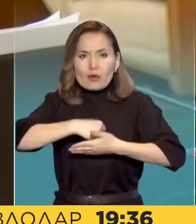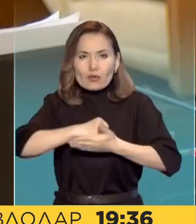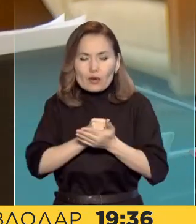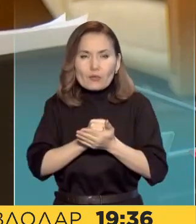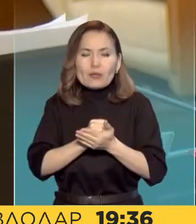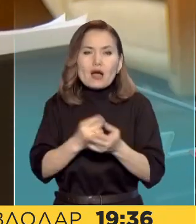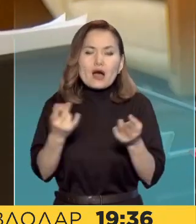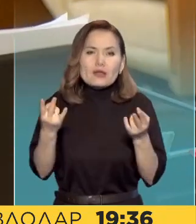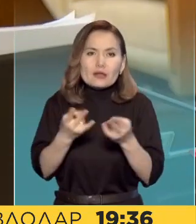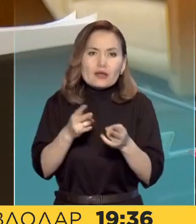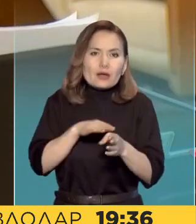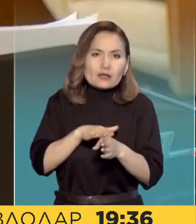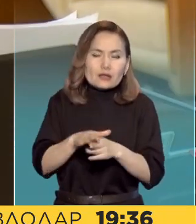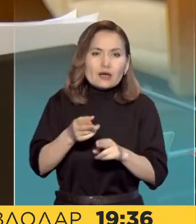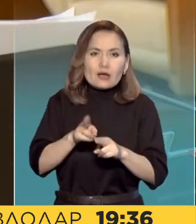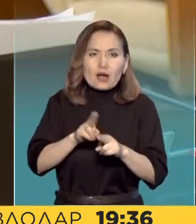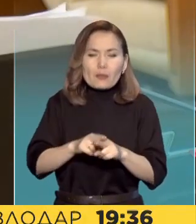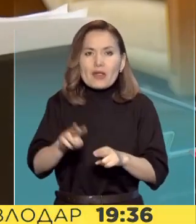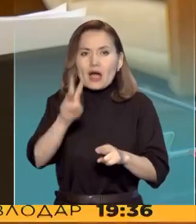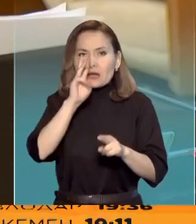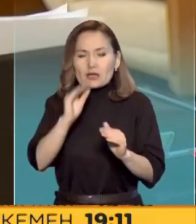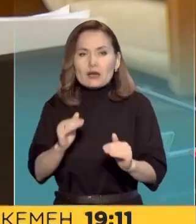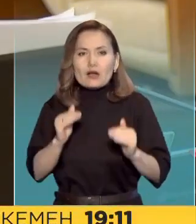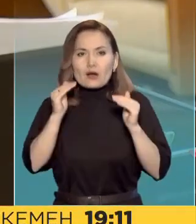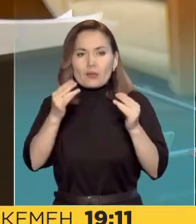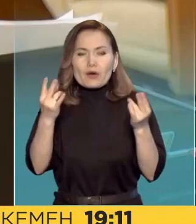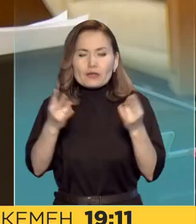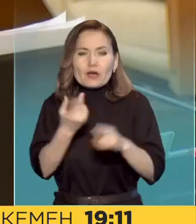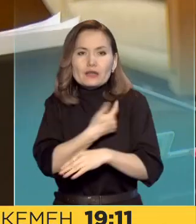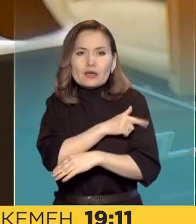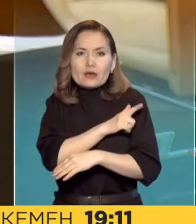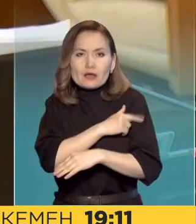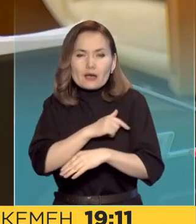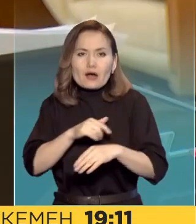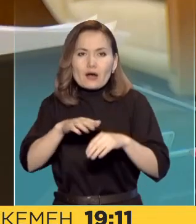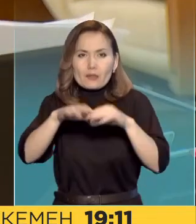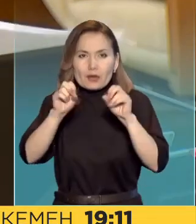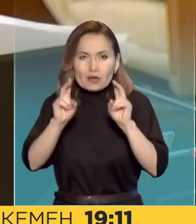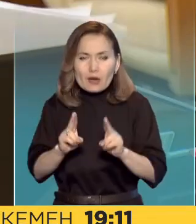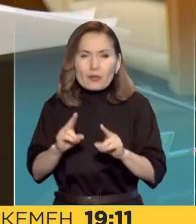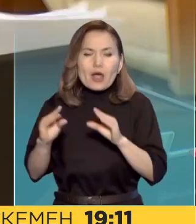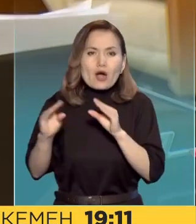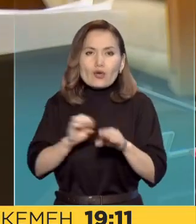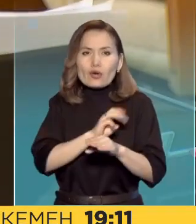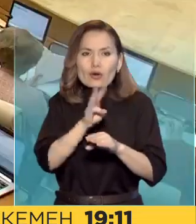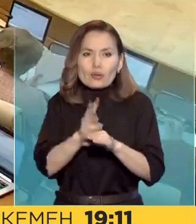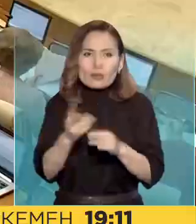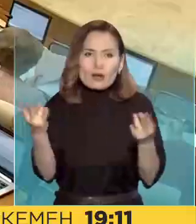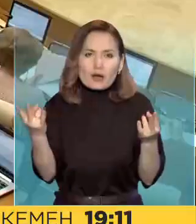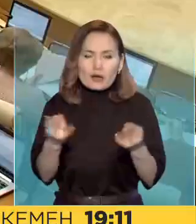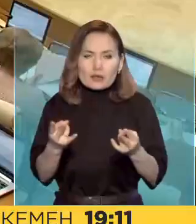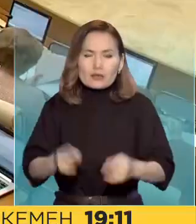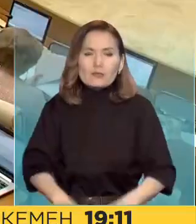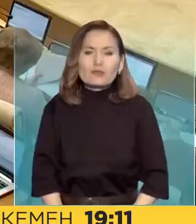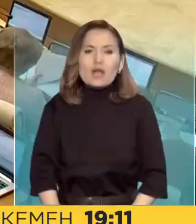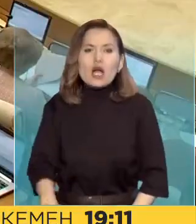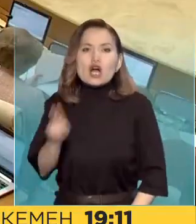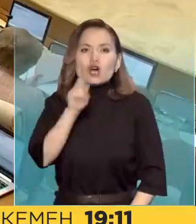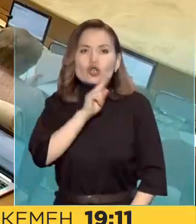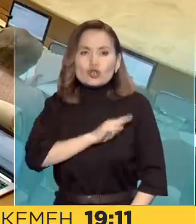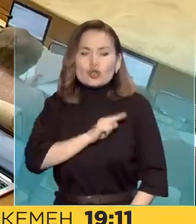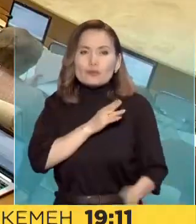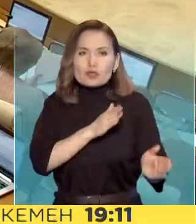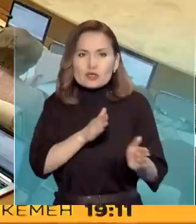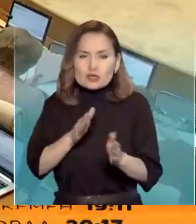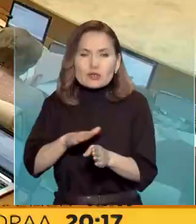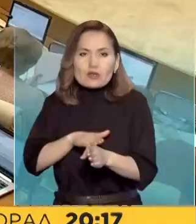болса, екінші жағынан материалдық техникалық ресурстармен және арнайы көлік құралдарымен жабдықтау қажет. Жұмыс жүйелі жүру үшін интернет